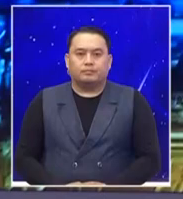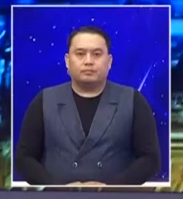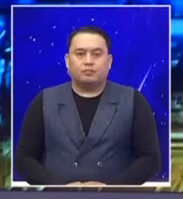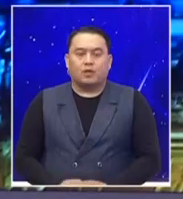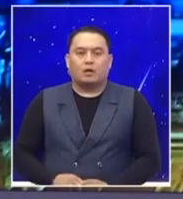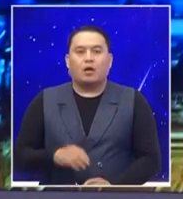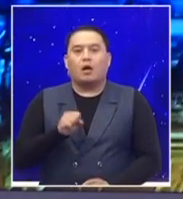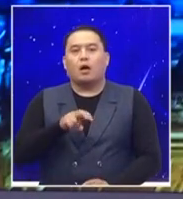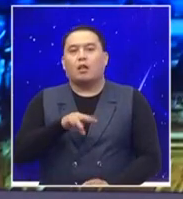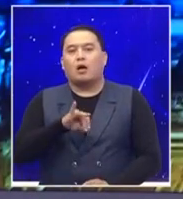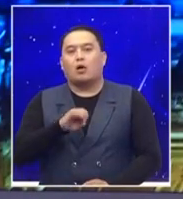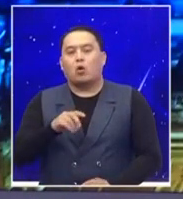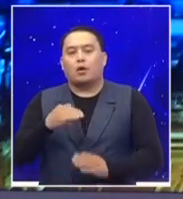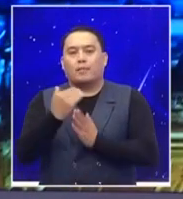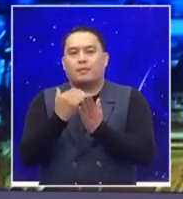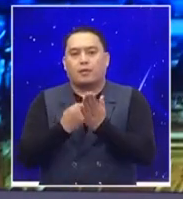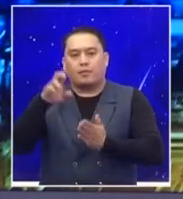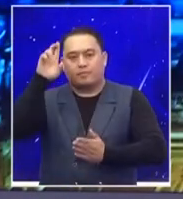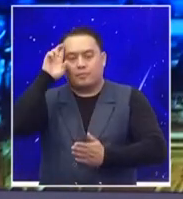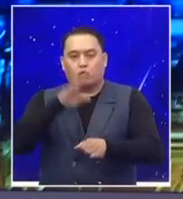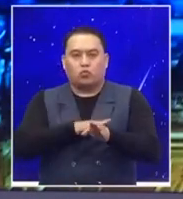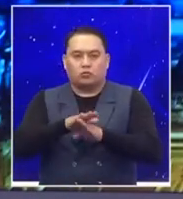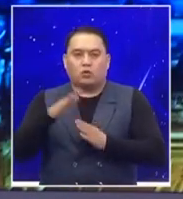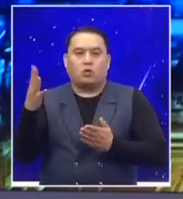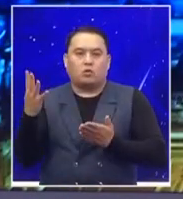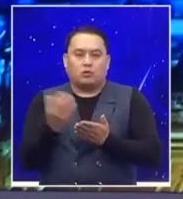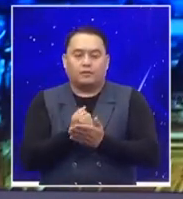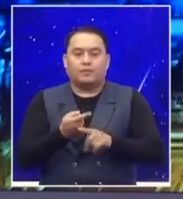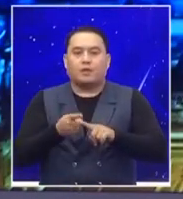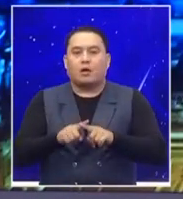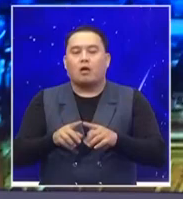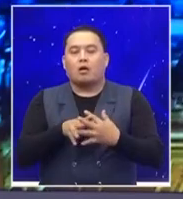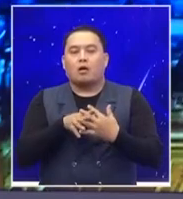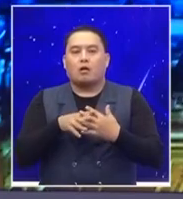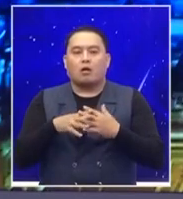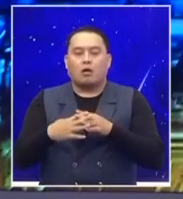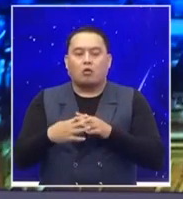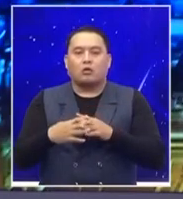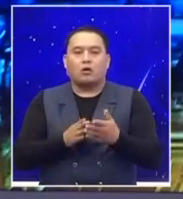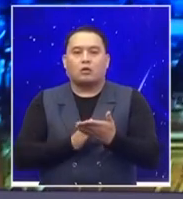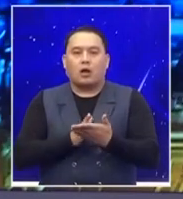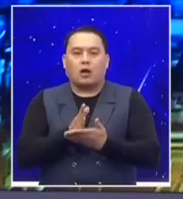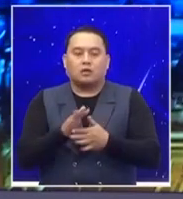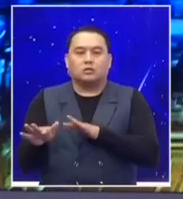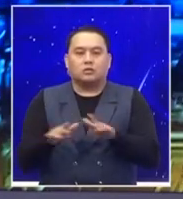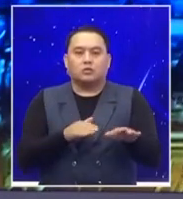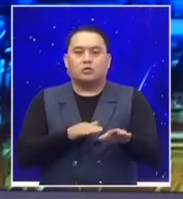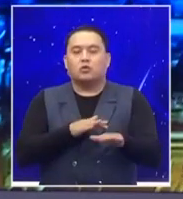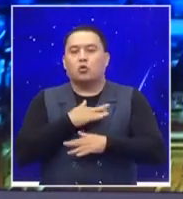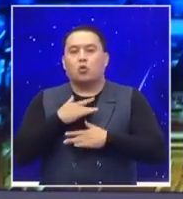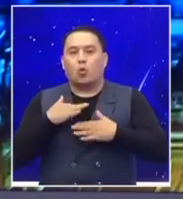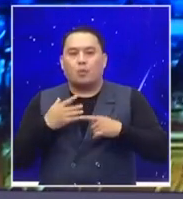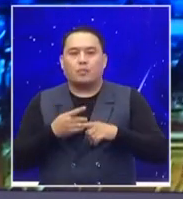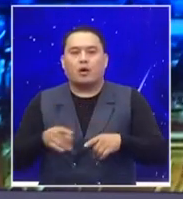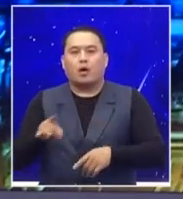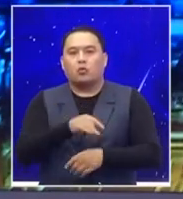Алакөл ауданында мемлекеттік бағдарламалар сәтті жүзеге асып жатыр. Бірі ауыл ел бесігі аясында атқарылып жатқан игі істер көп. Мәселен, бұрынғы